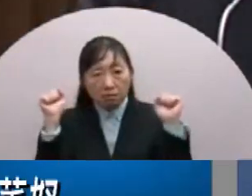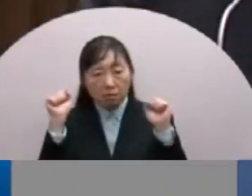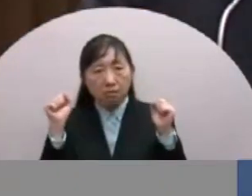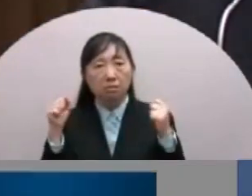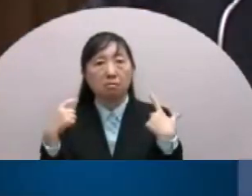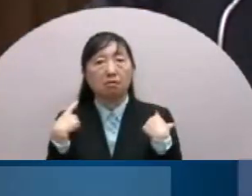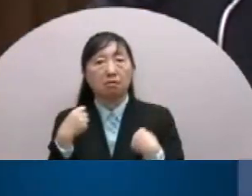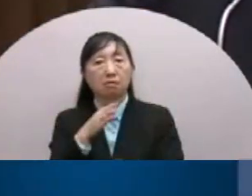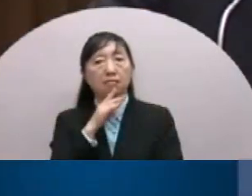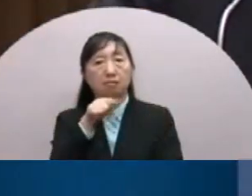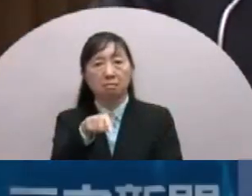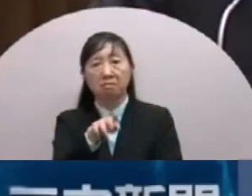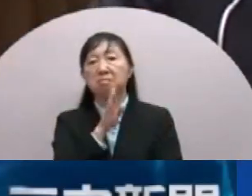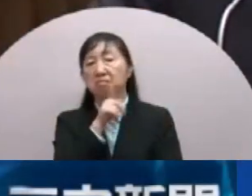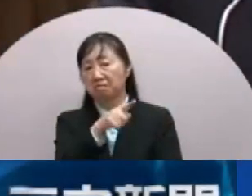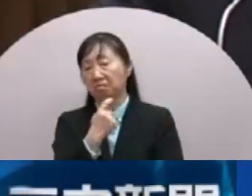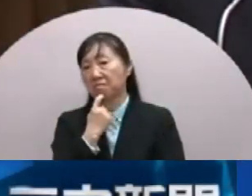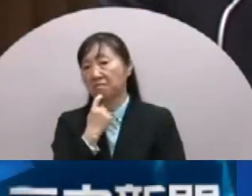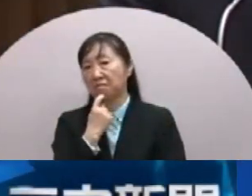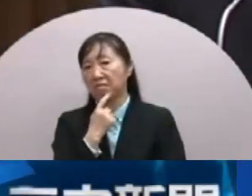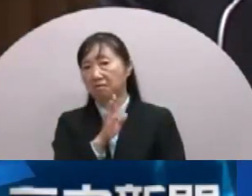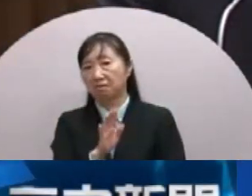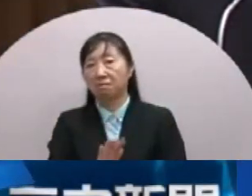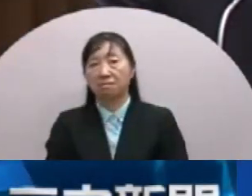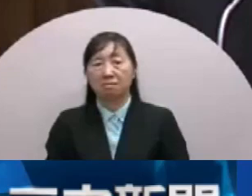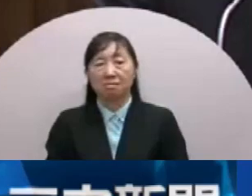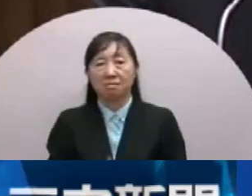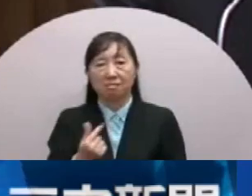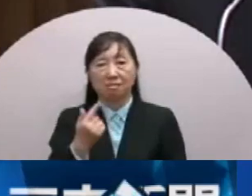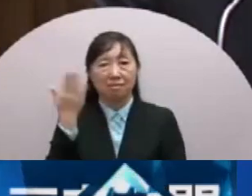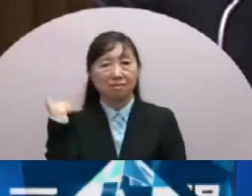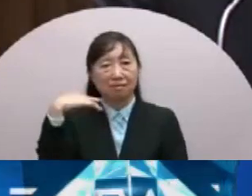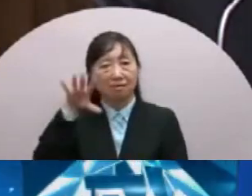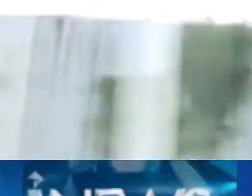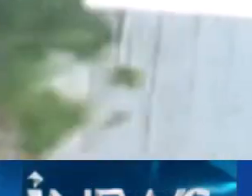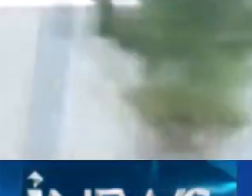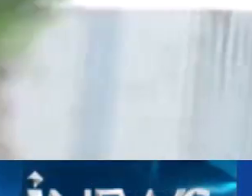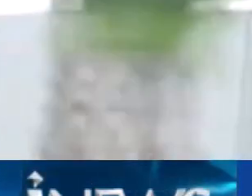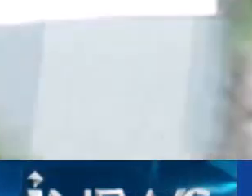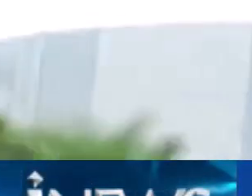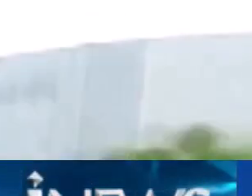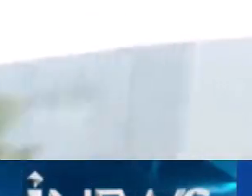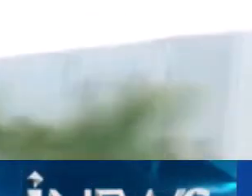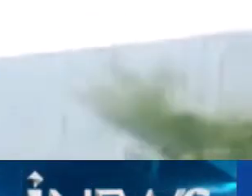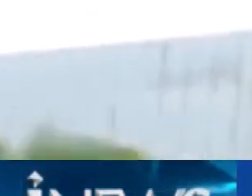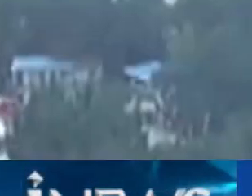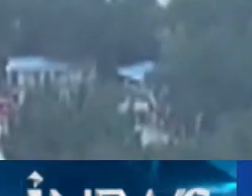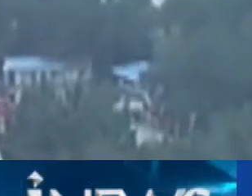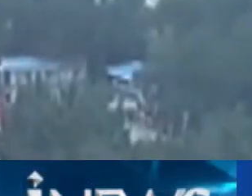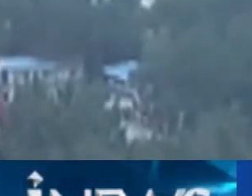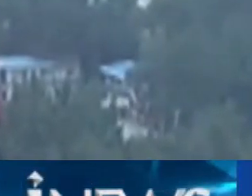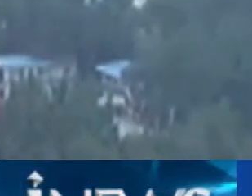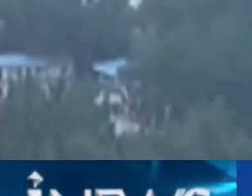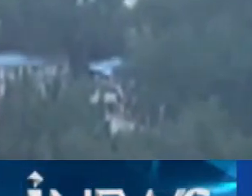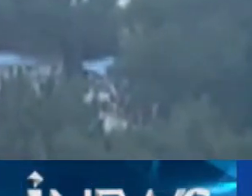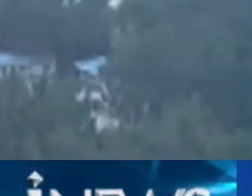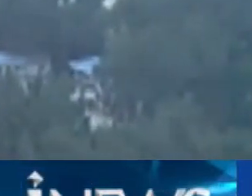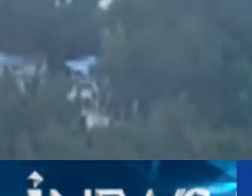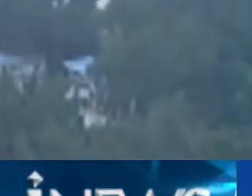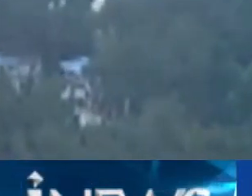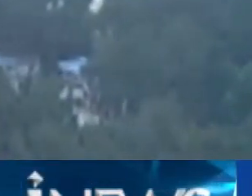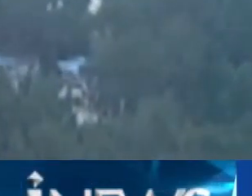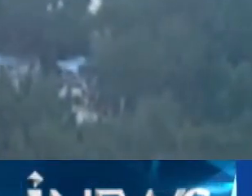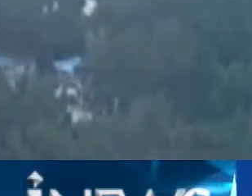觉得哦，居心叵测。 苏奎给自金区打了一个大叉叉，尤其对岸有失败例子平潭。